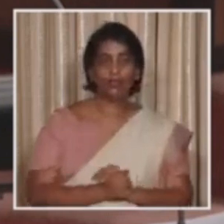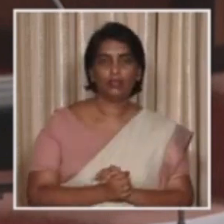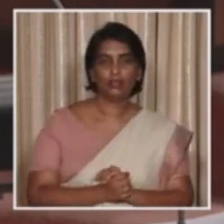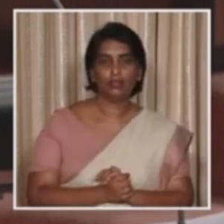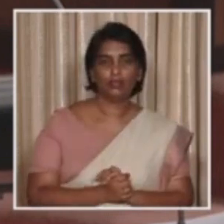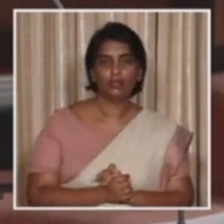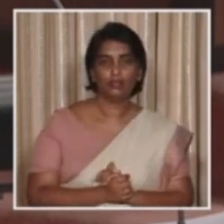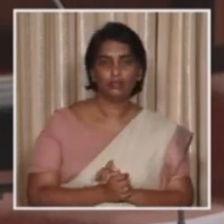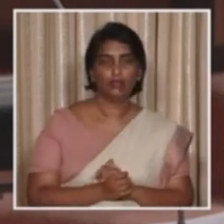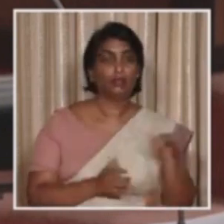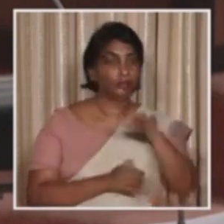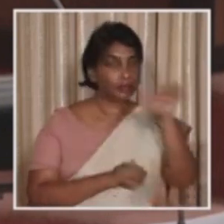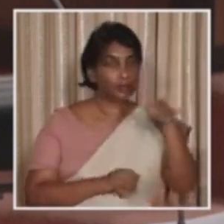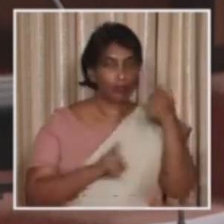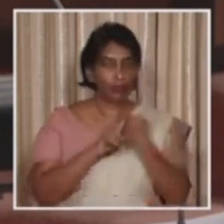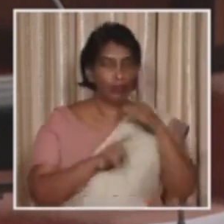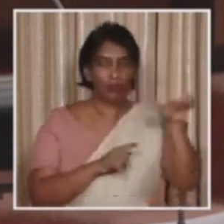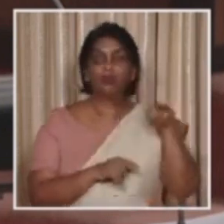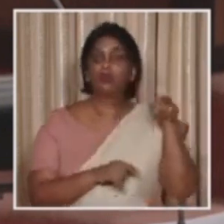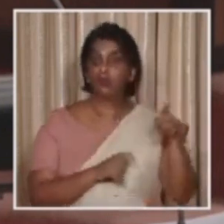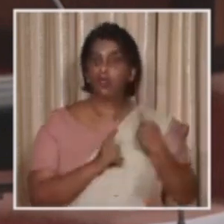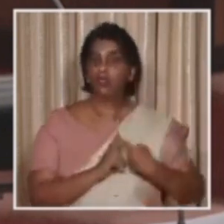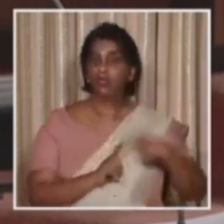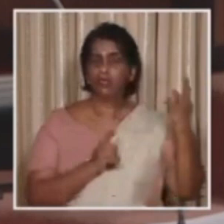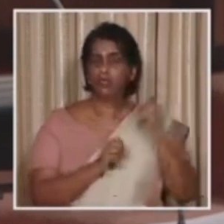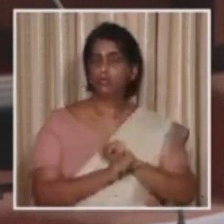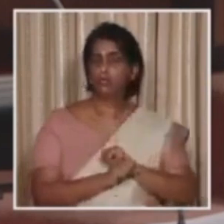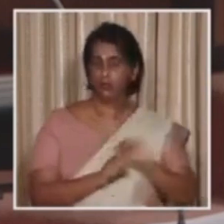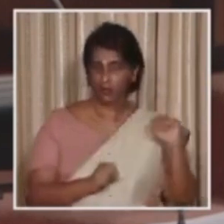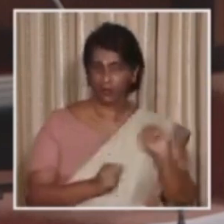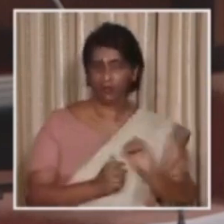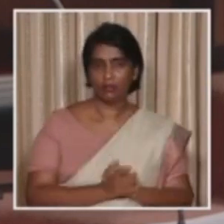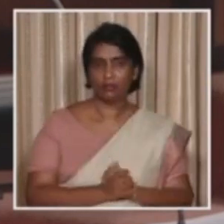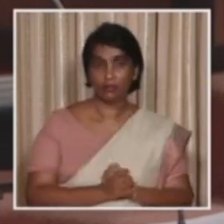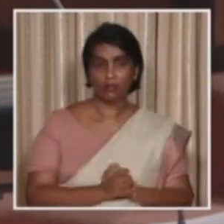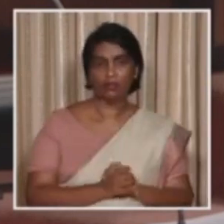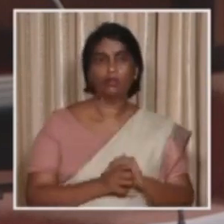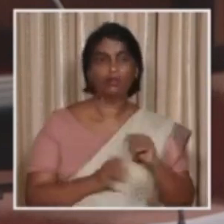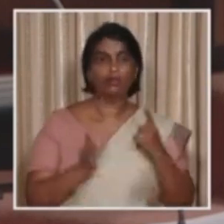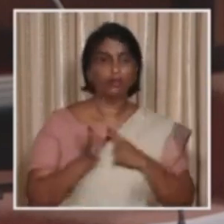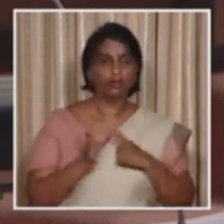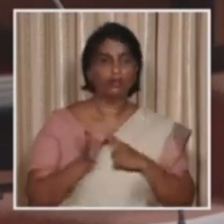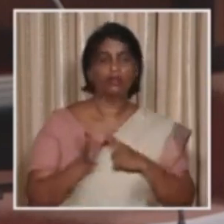எந்தவித முன்னேற்றமும் இன்றி நூற்றுக்கணக்கான ஏக்கர்களை